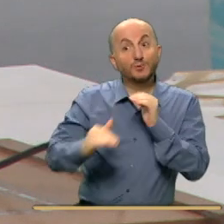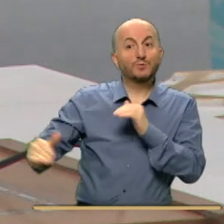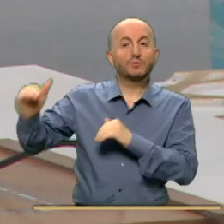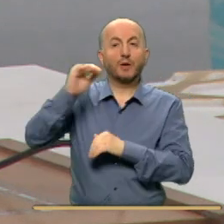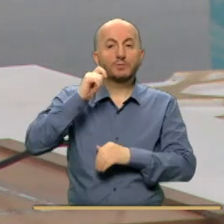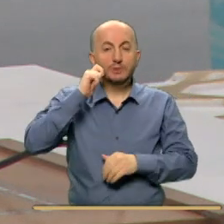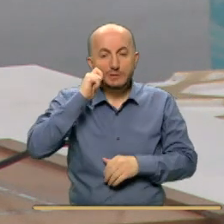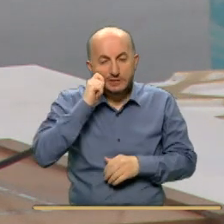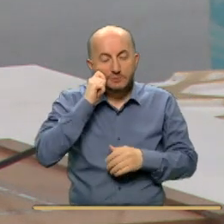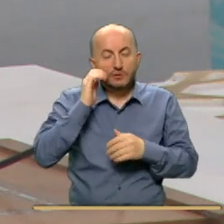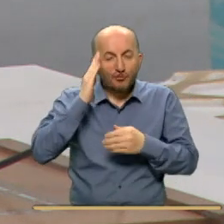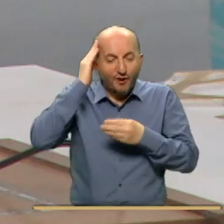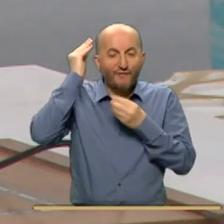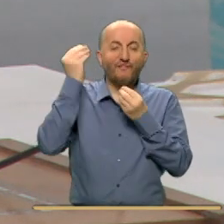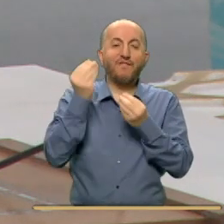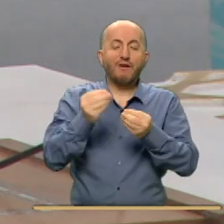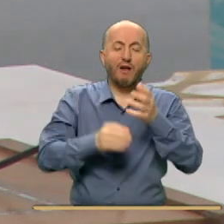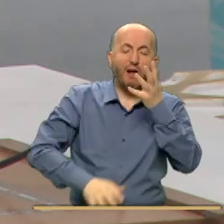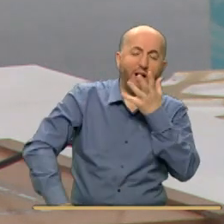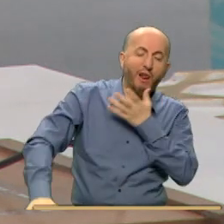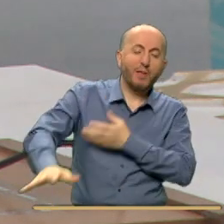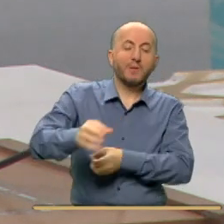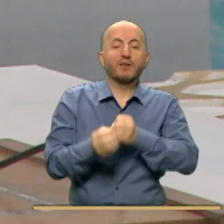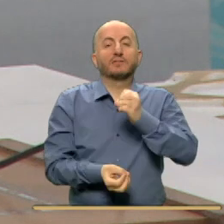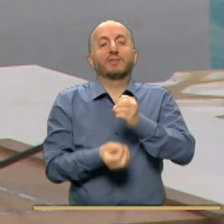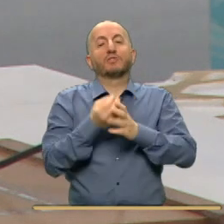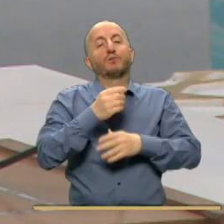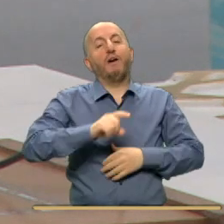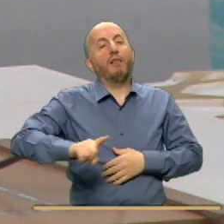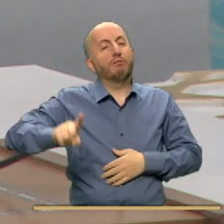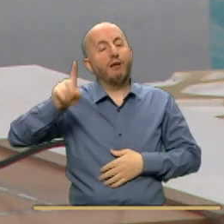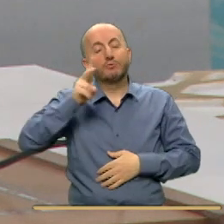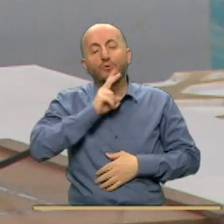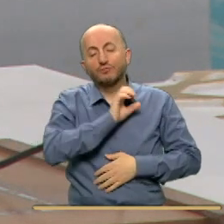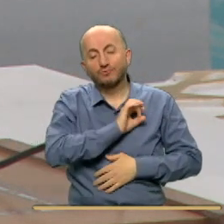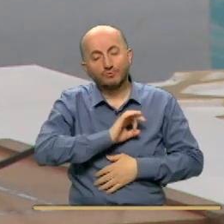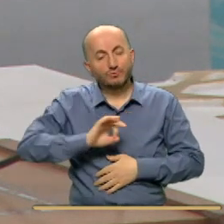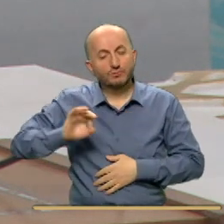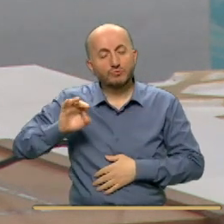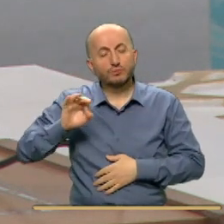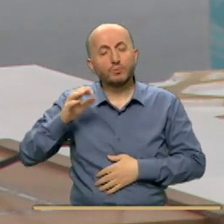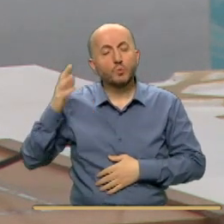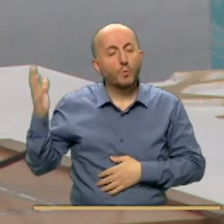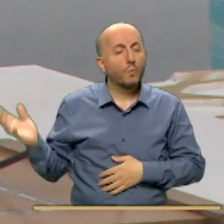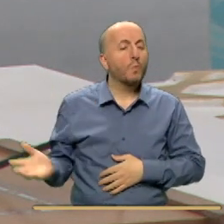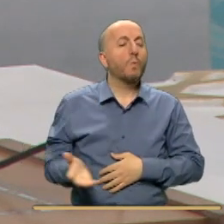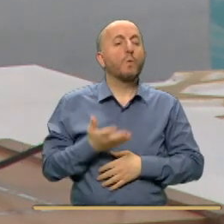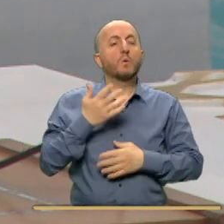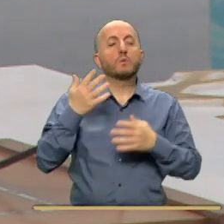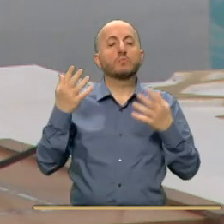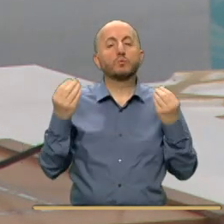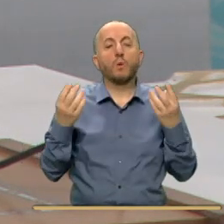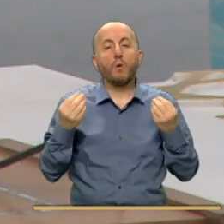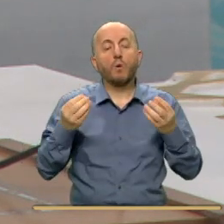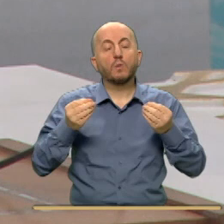dinle şereflendiren, alemlerin yaratıcısı olan Allah'a sonsuz, sınırsız, sayısız